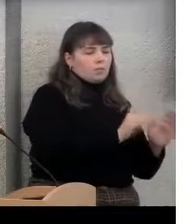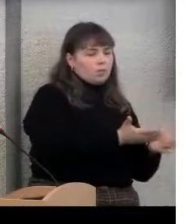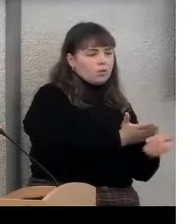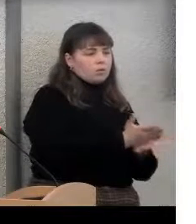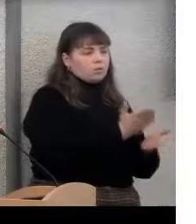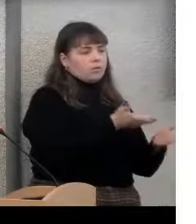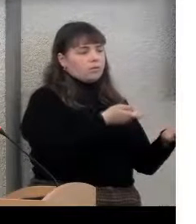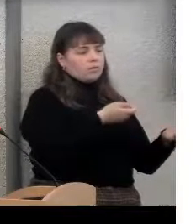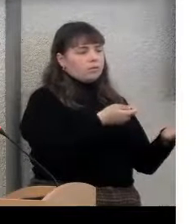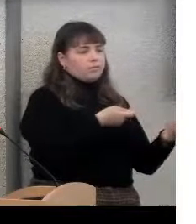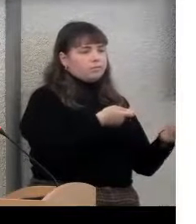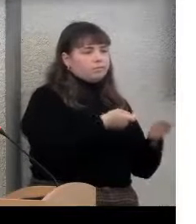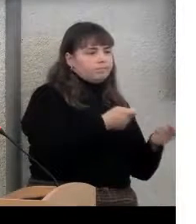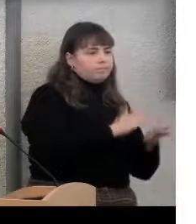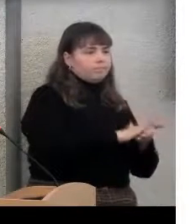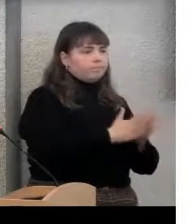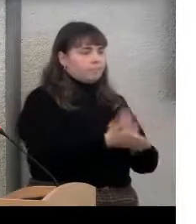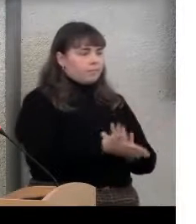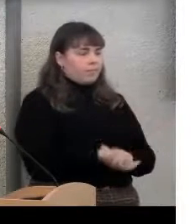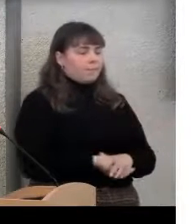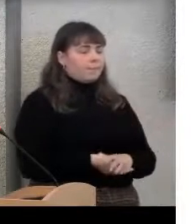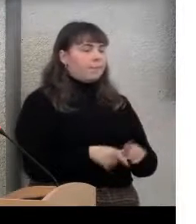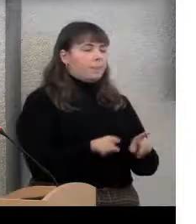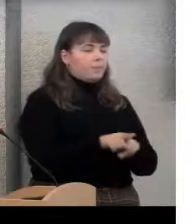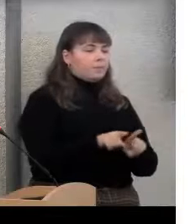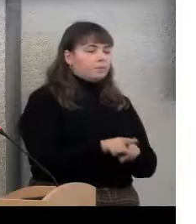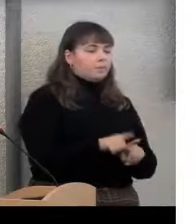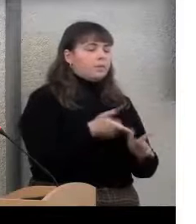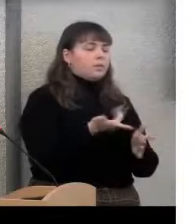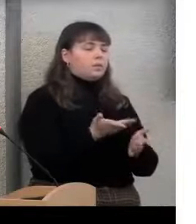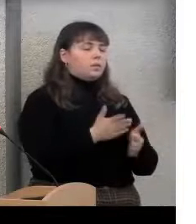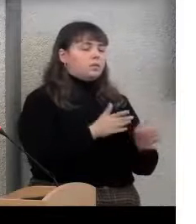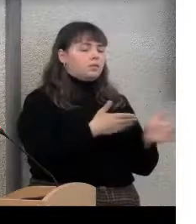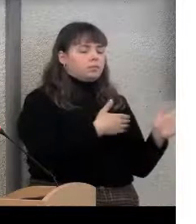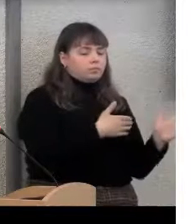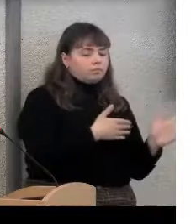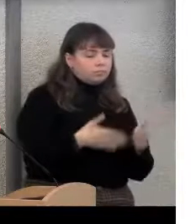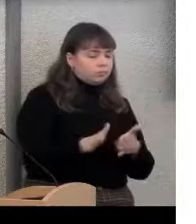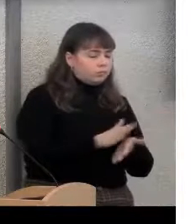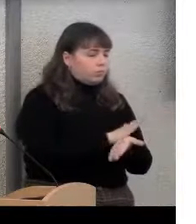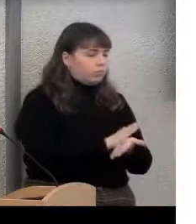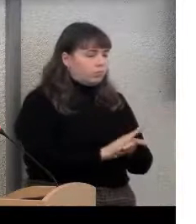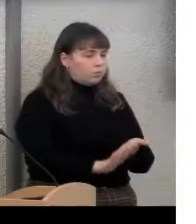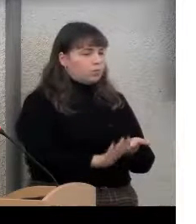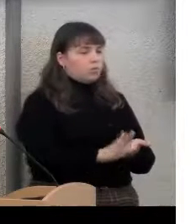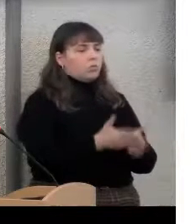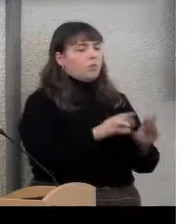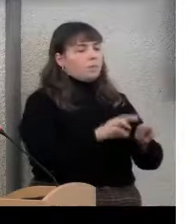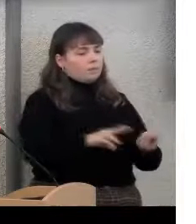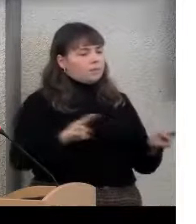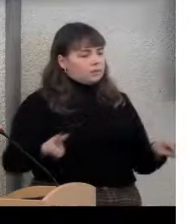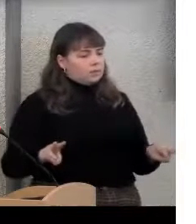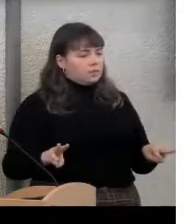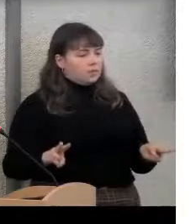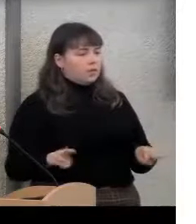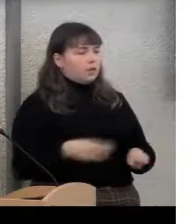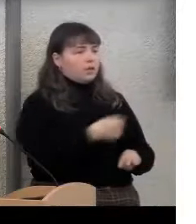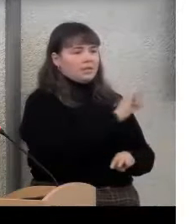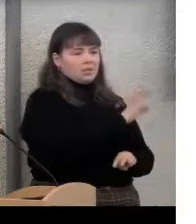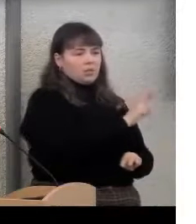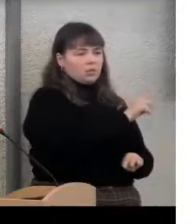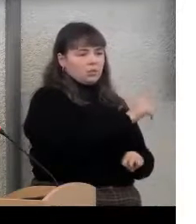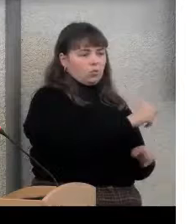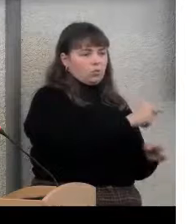pat norime užtikrinti, kad vyktų sklandus ir nuolatinis ministerijos bendradarbiavimas su startuolių rinka,